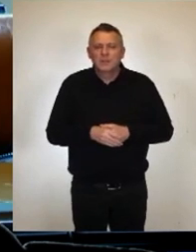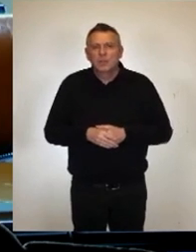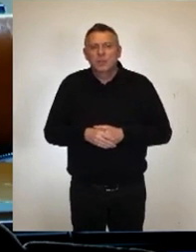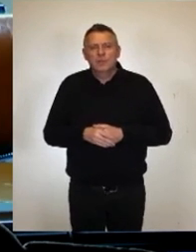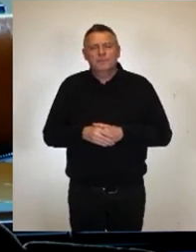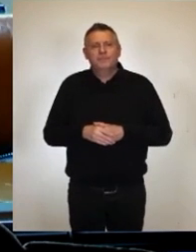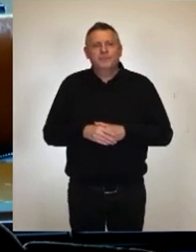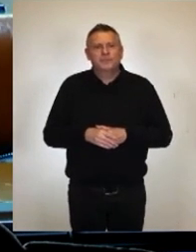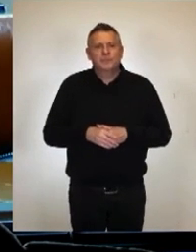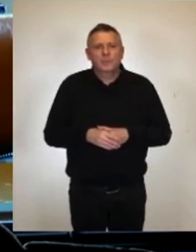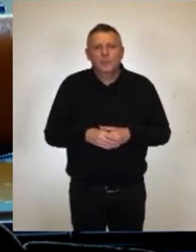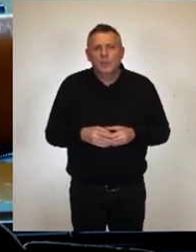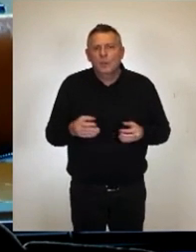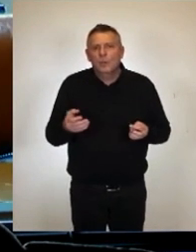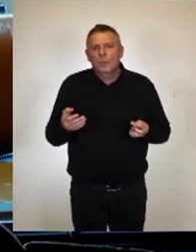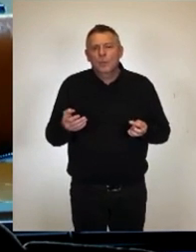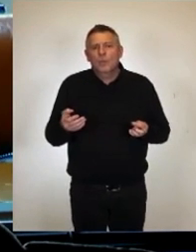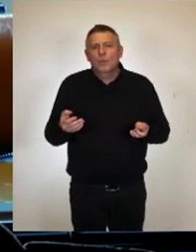les conclusions